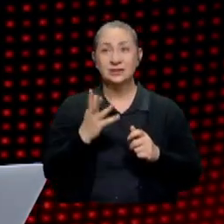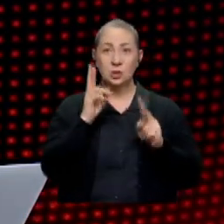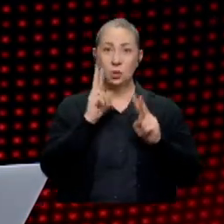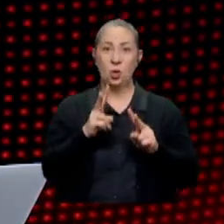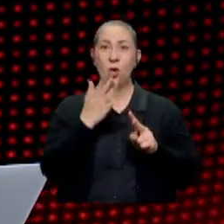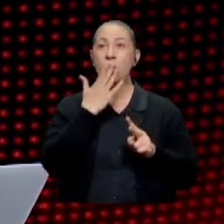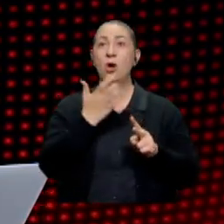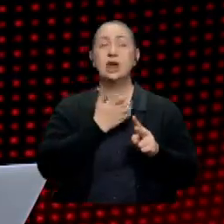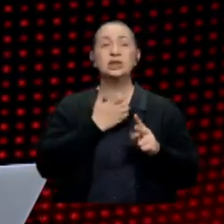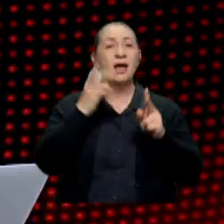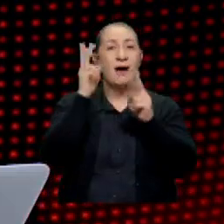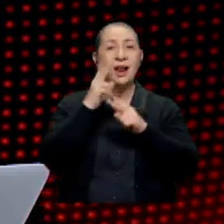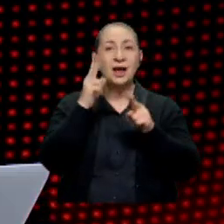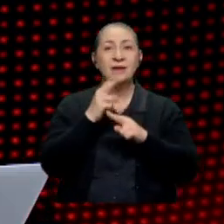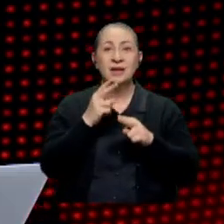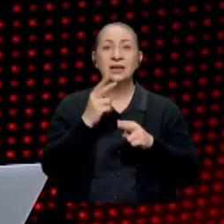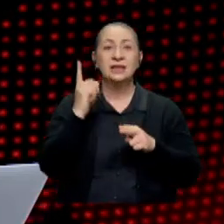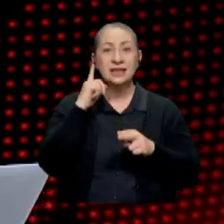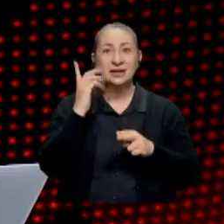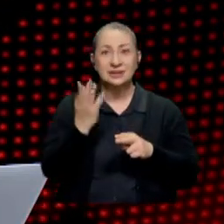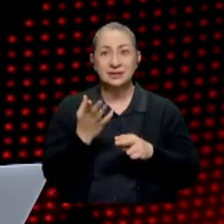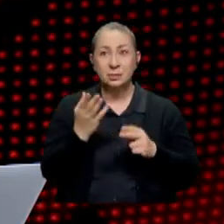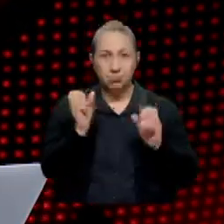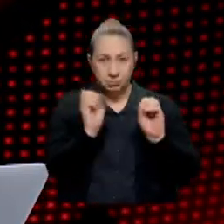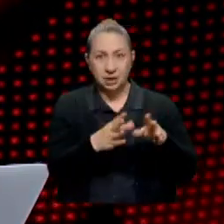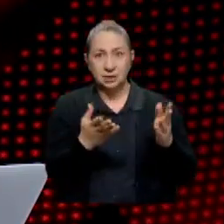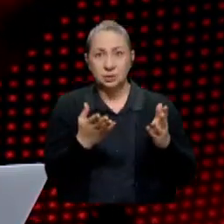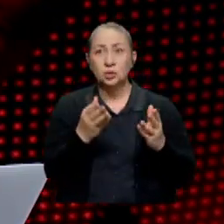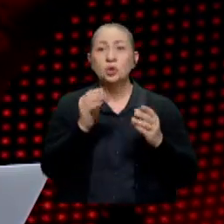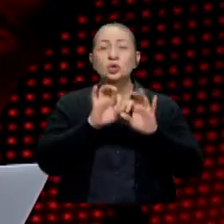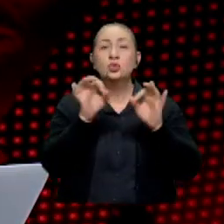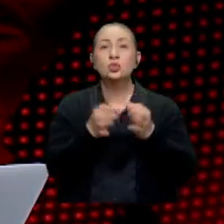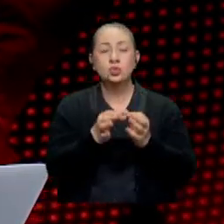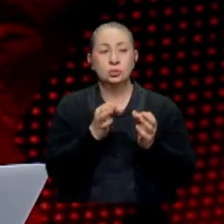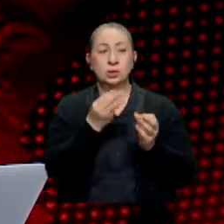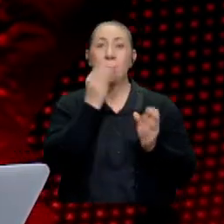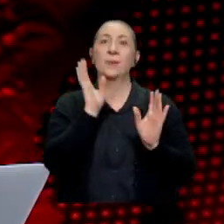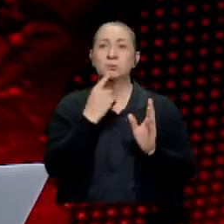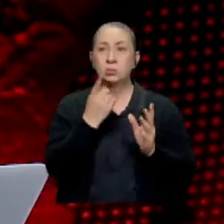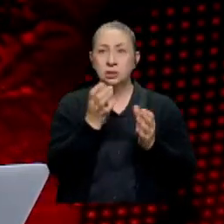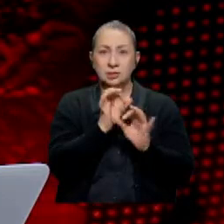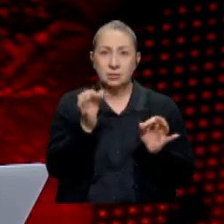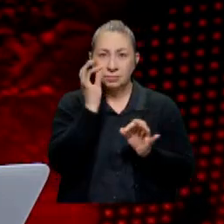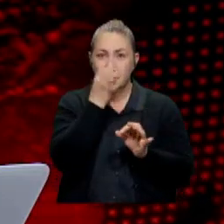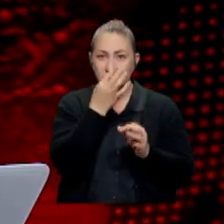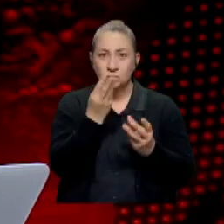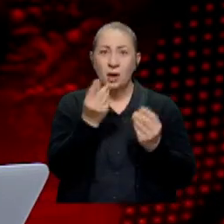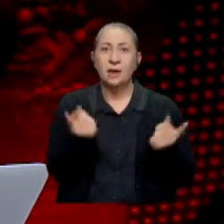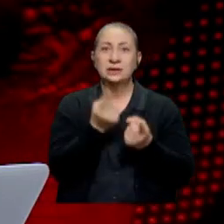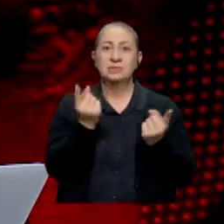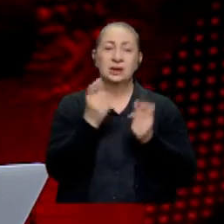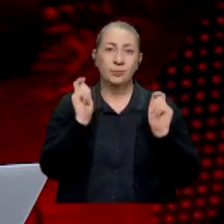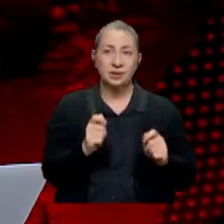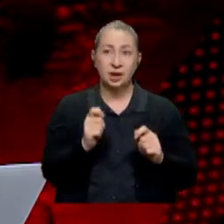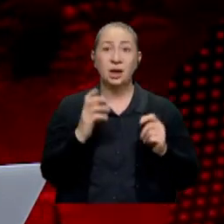görüyor. Öğrencilerin hayallerini aslında dinlediniz. Bırakın onları. Sucuğu çok görüyor. Bu kadar net ve basit. Çok espriler